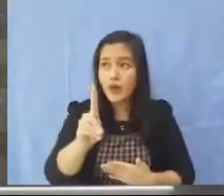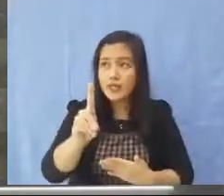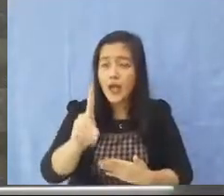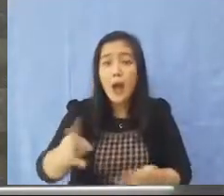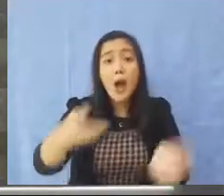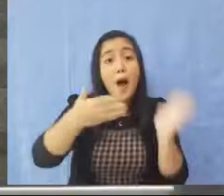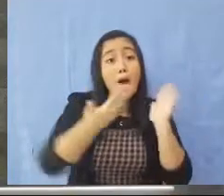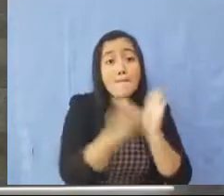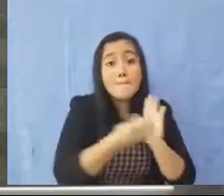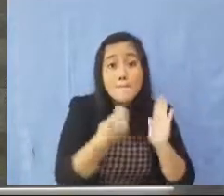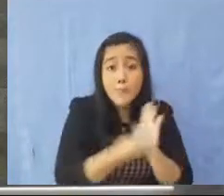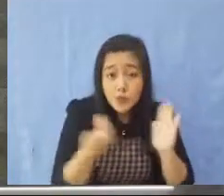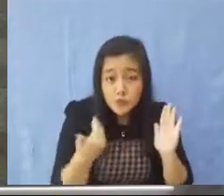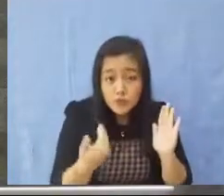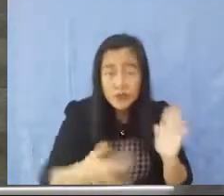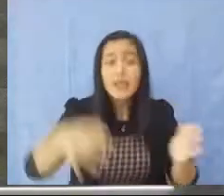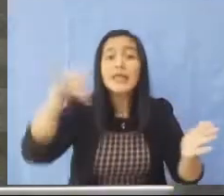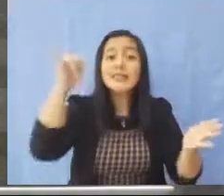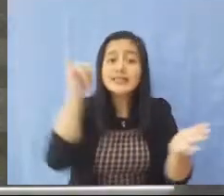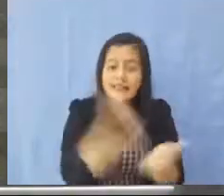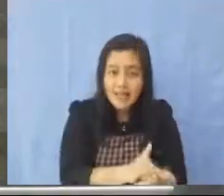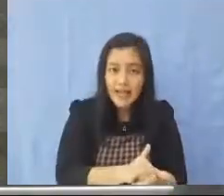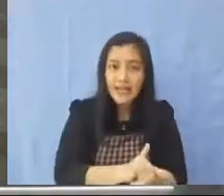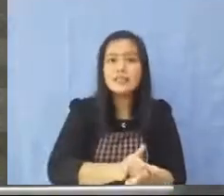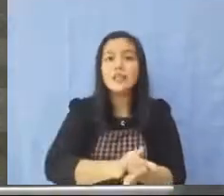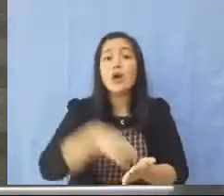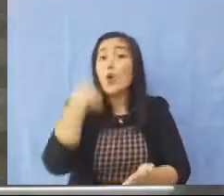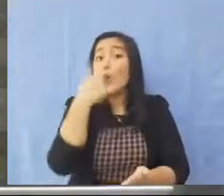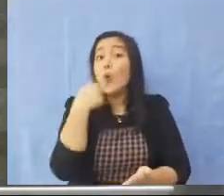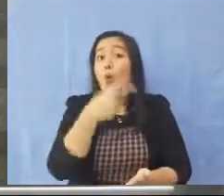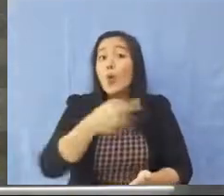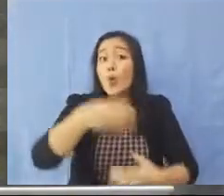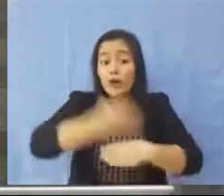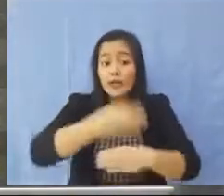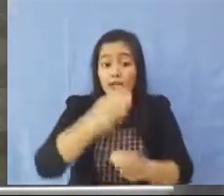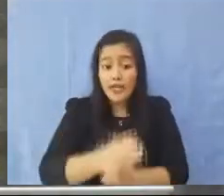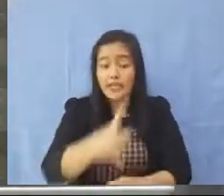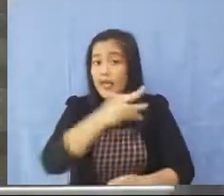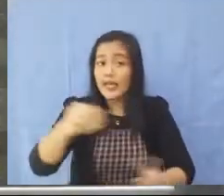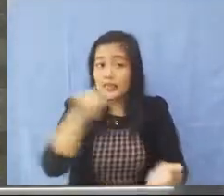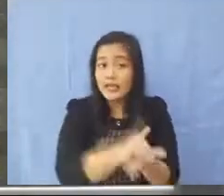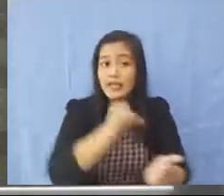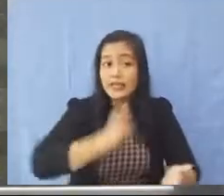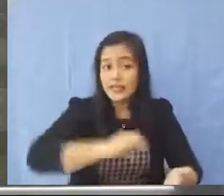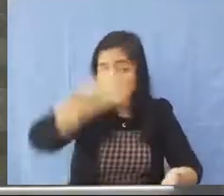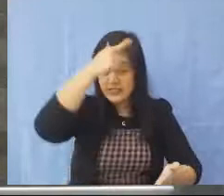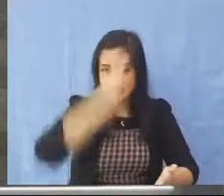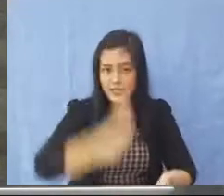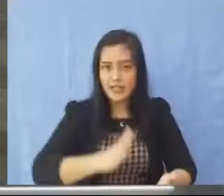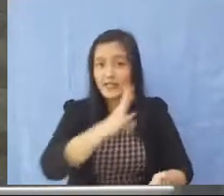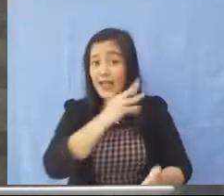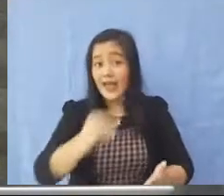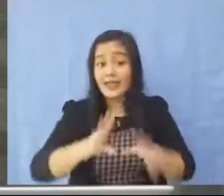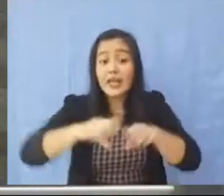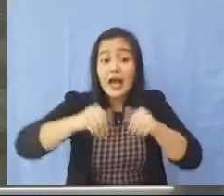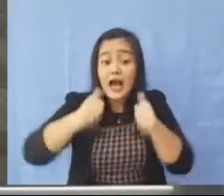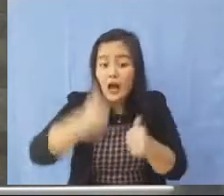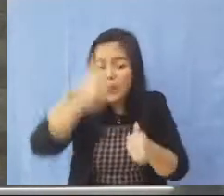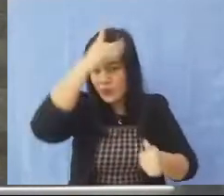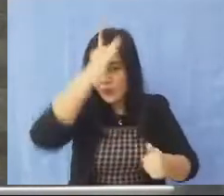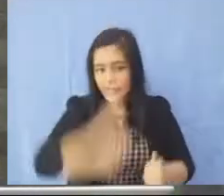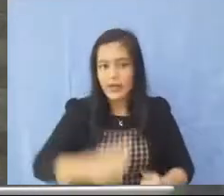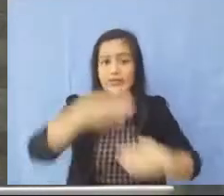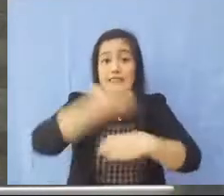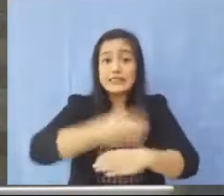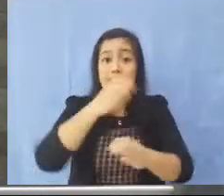1:1, makikita natin kung ano ang nilikha. At kung paano niya nilikha. You see? Kaya sa Genesis chapter 1 pa lang po